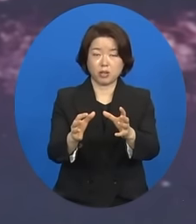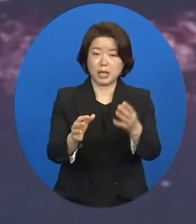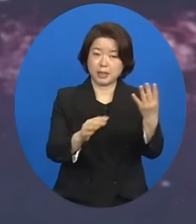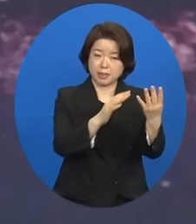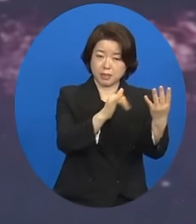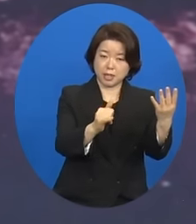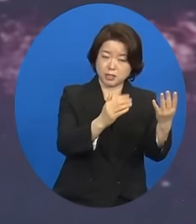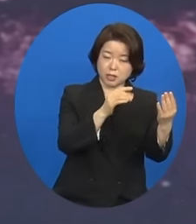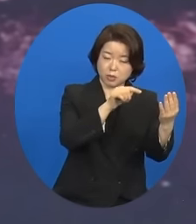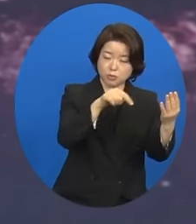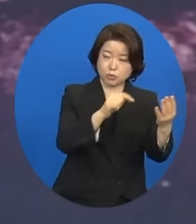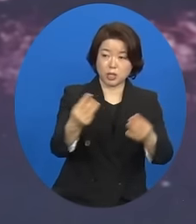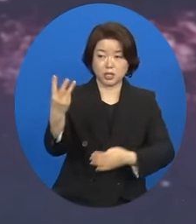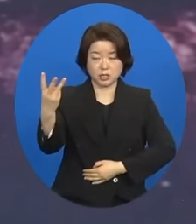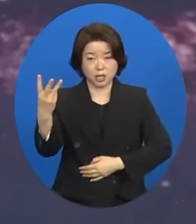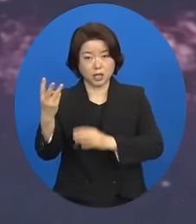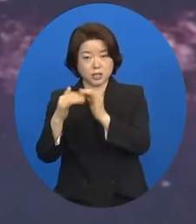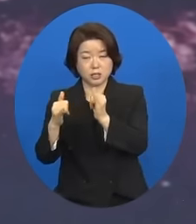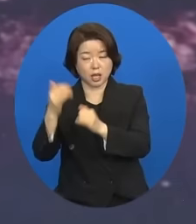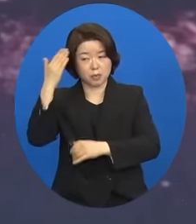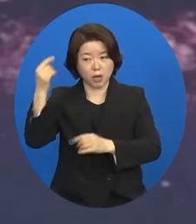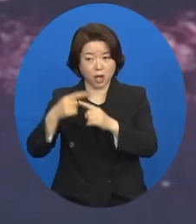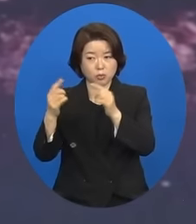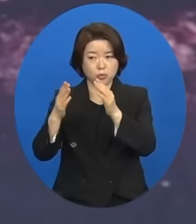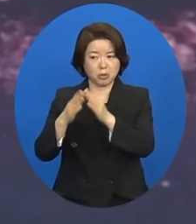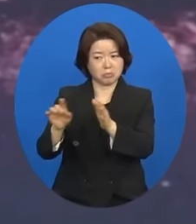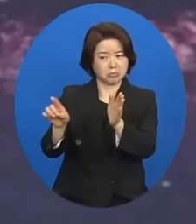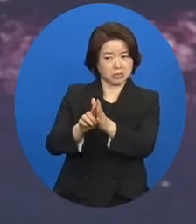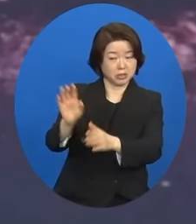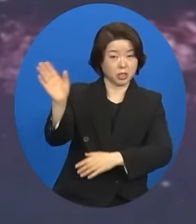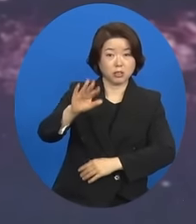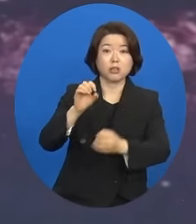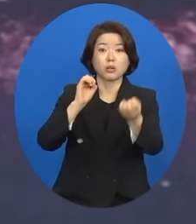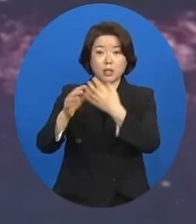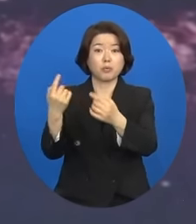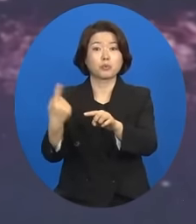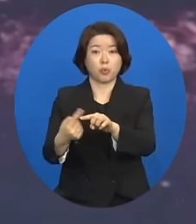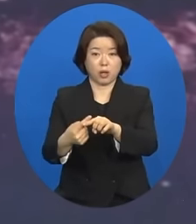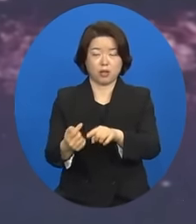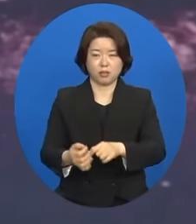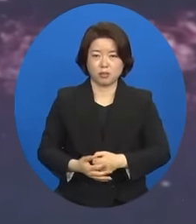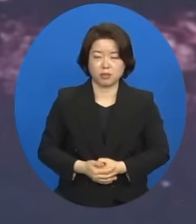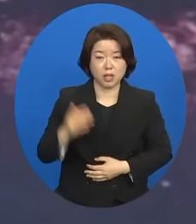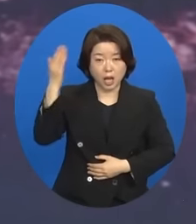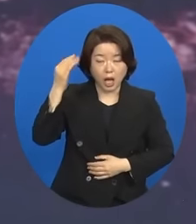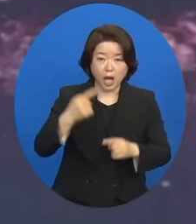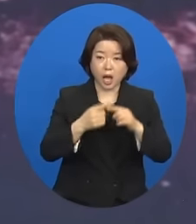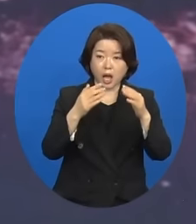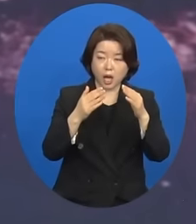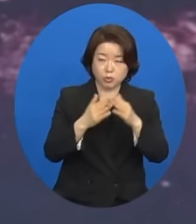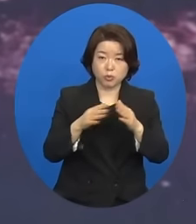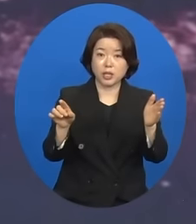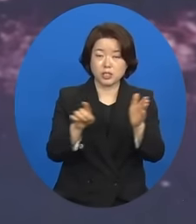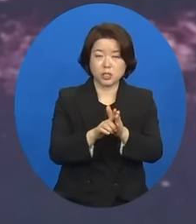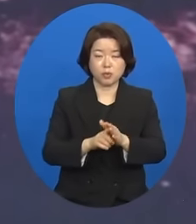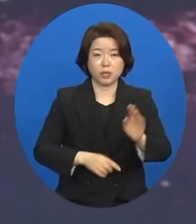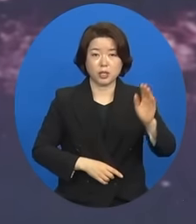중에 세 명은 한국교회를 신뢰하지 않는다라고 답한 거예요 한국교회 신뢰도가 2009년에